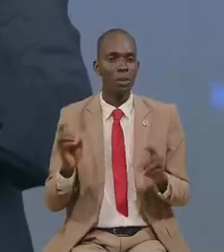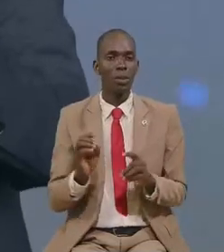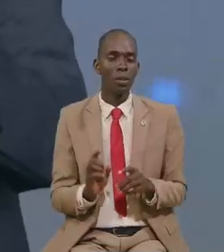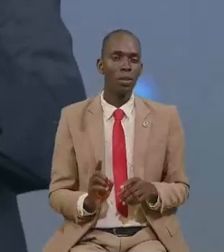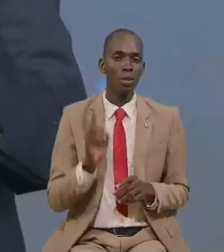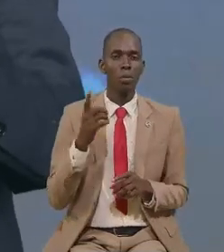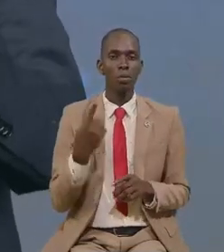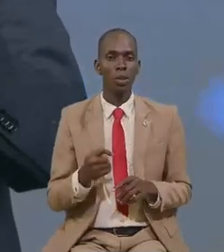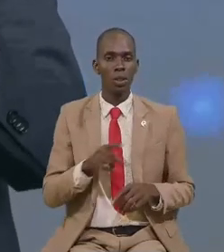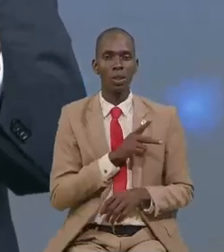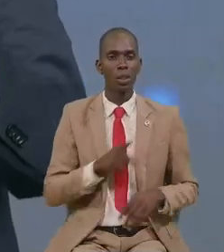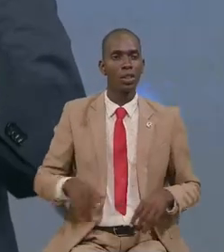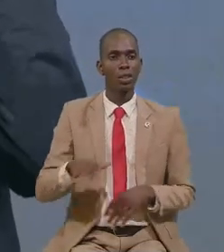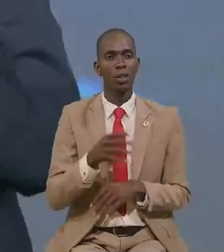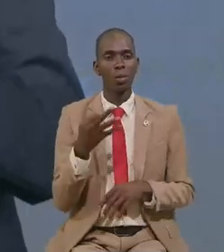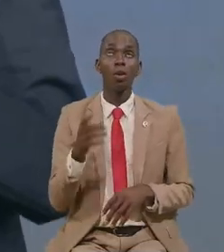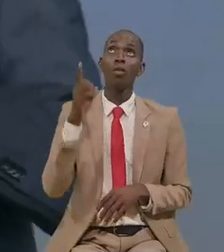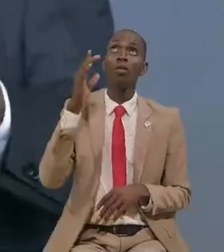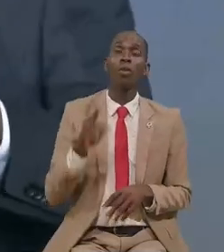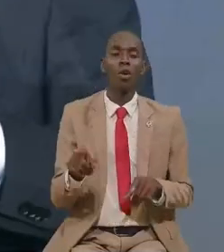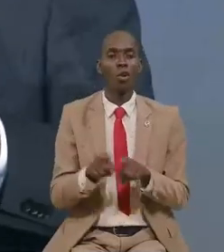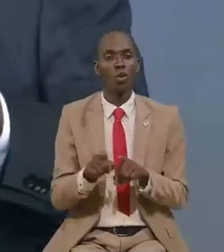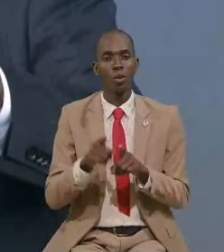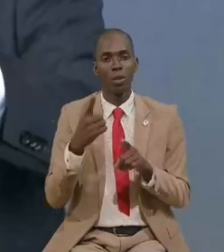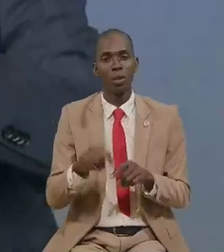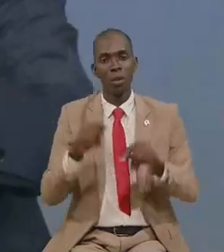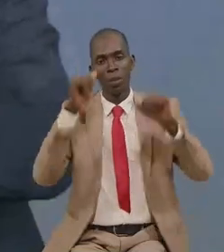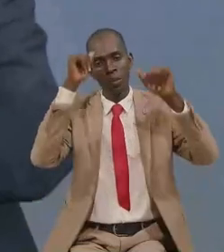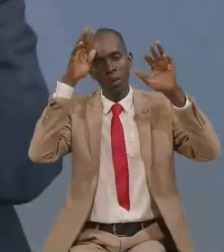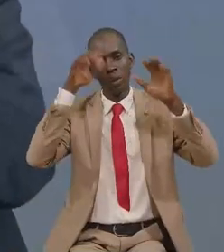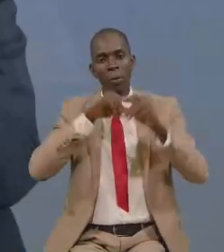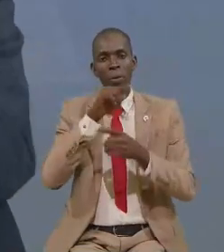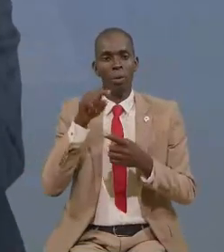celui qui est Dieu et Père.